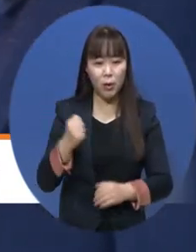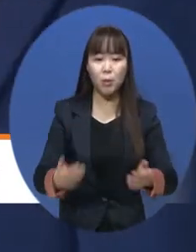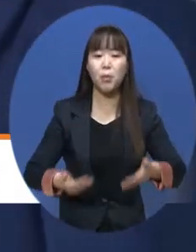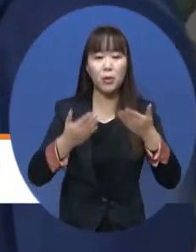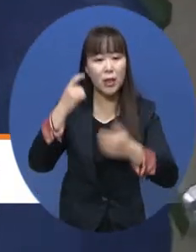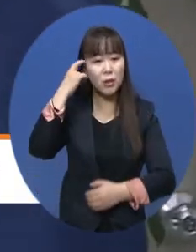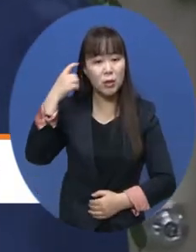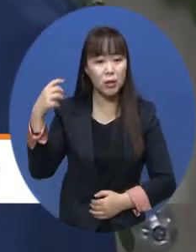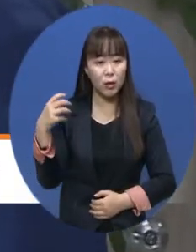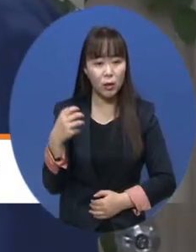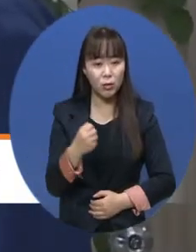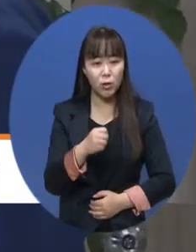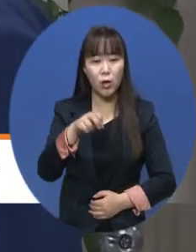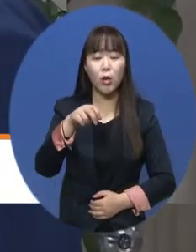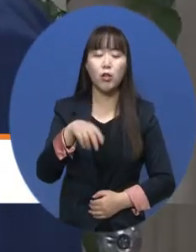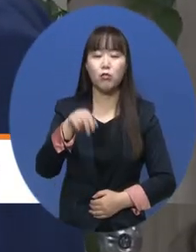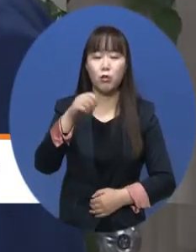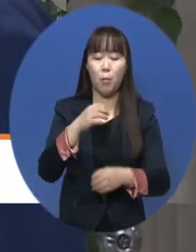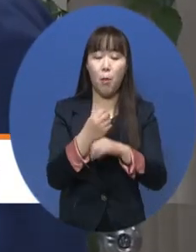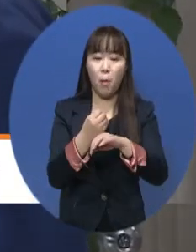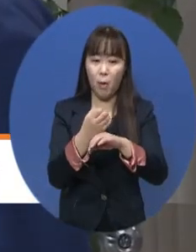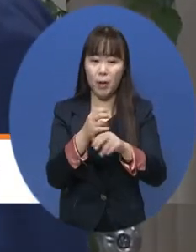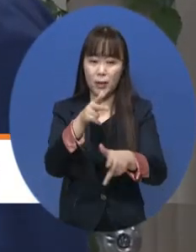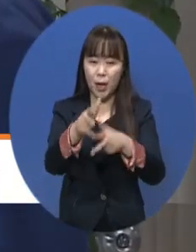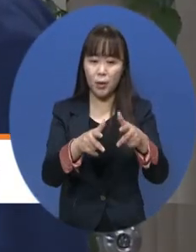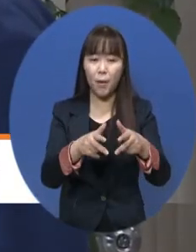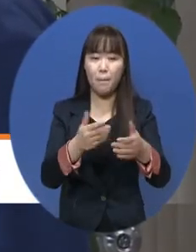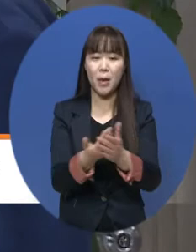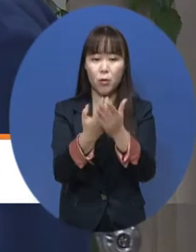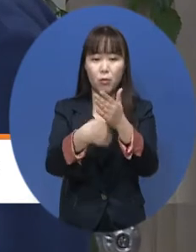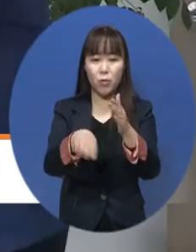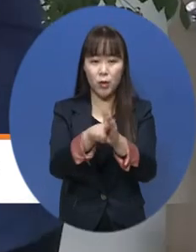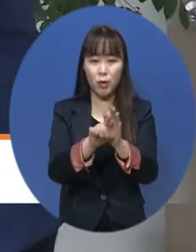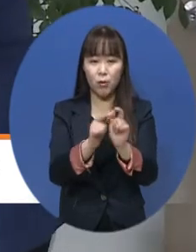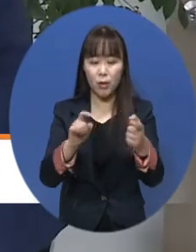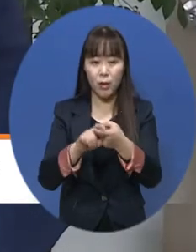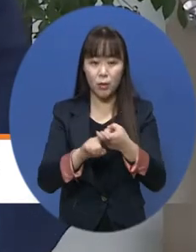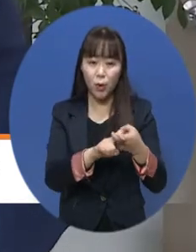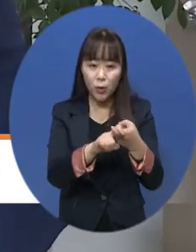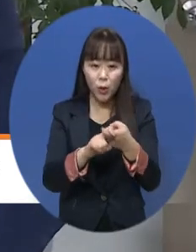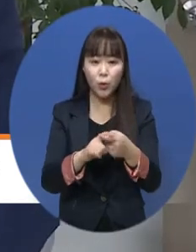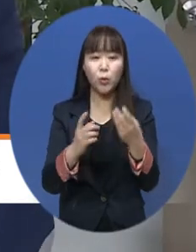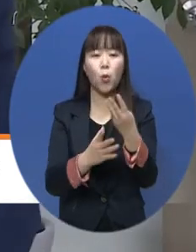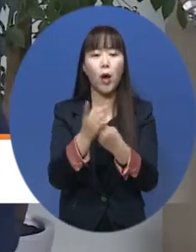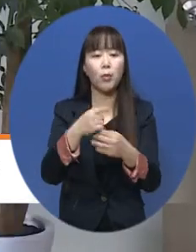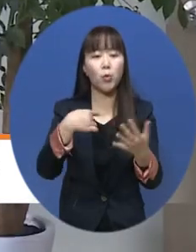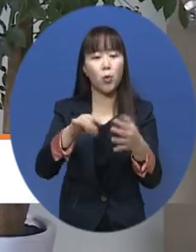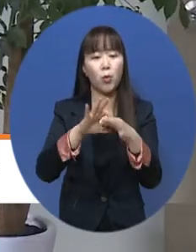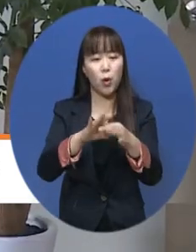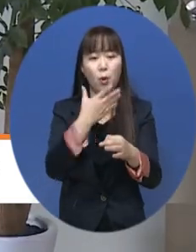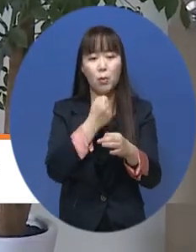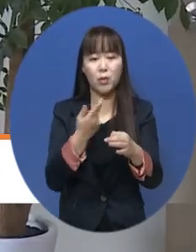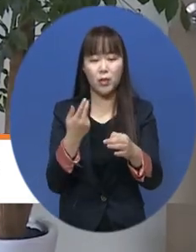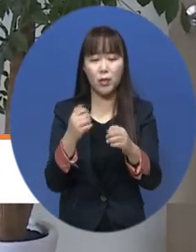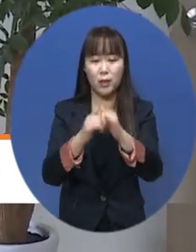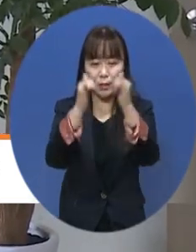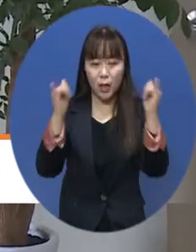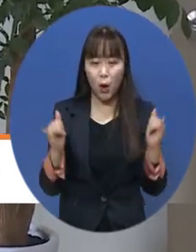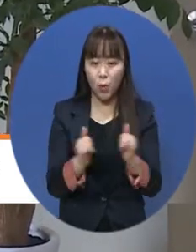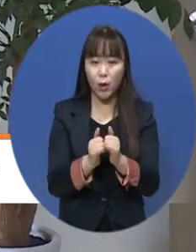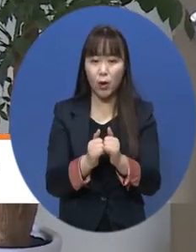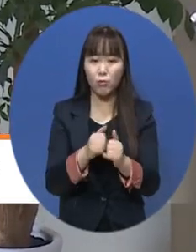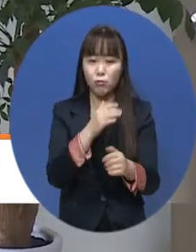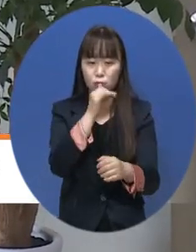봉사정신으로 주얼리 산업 발전을 위한 산학관 네트워크 구축과 통합교육을 통한 복지사회 인재 양성에 기여한